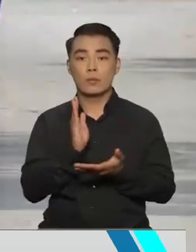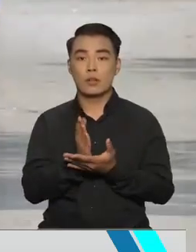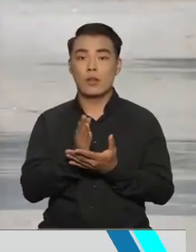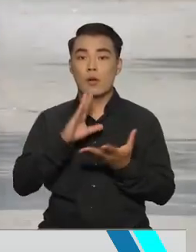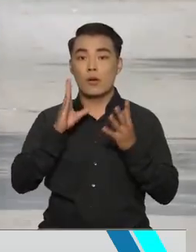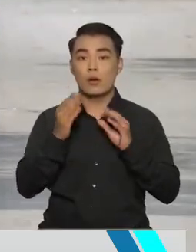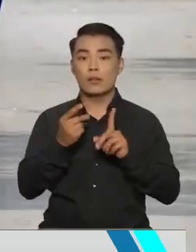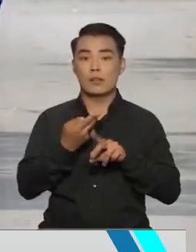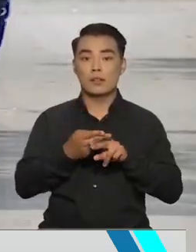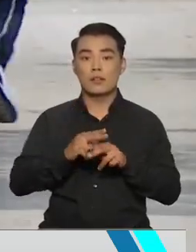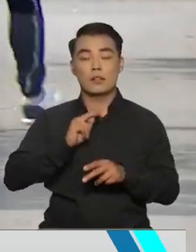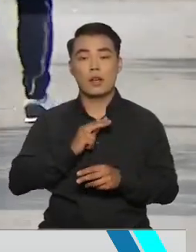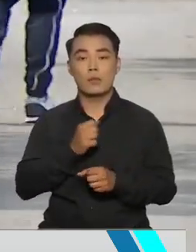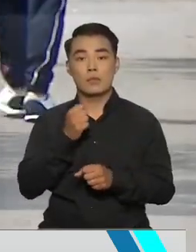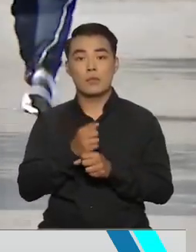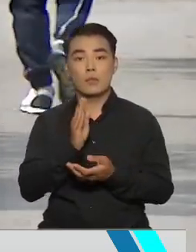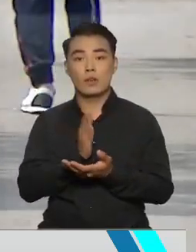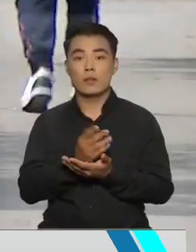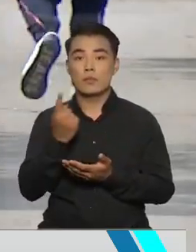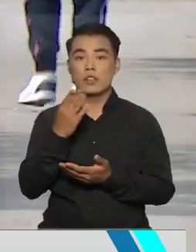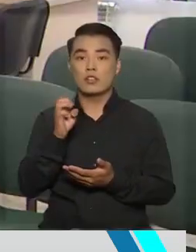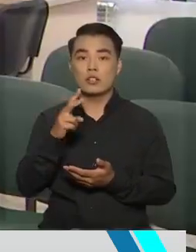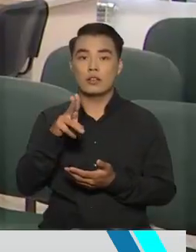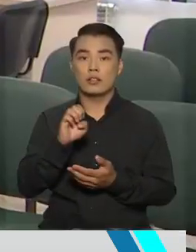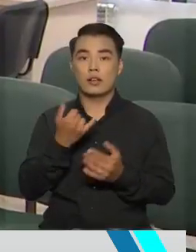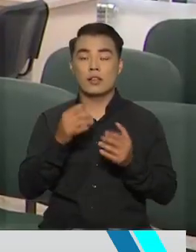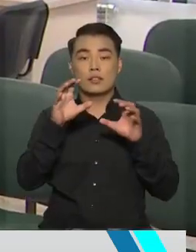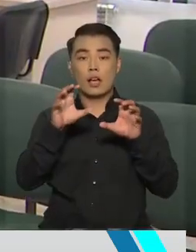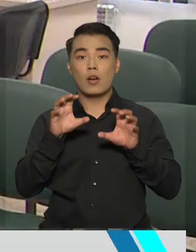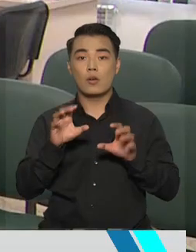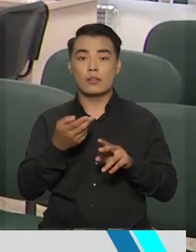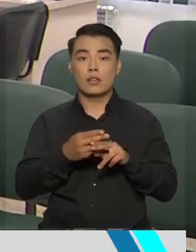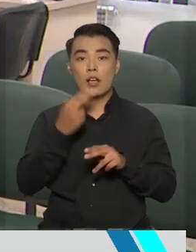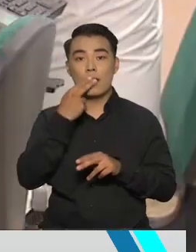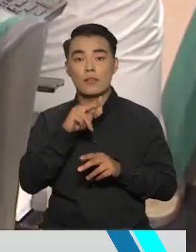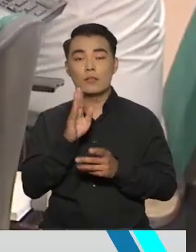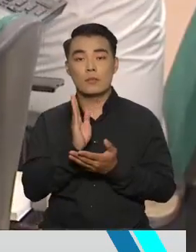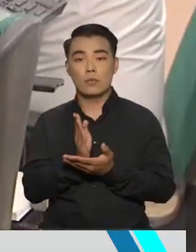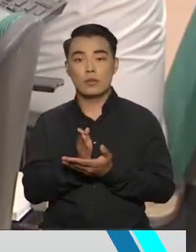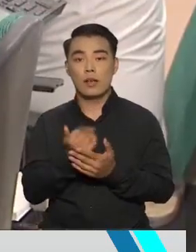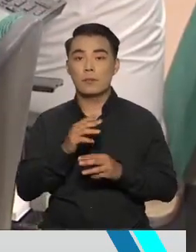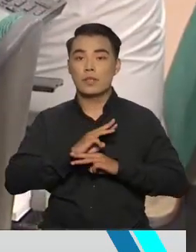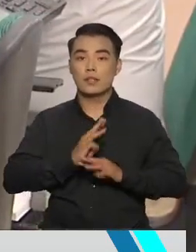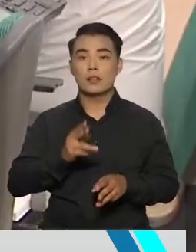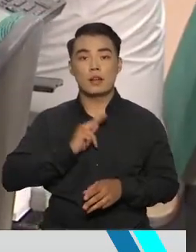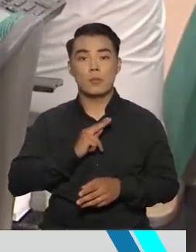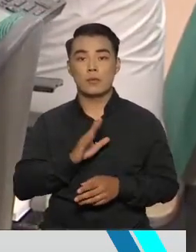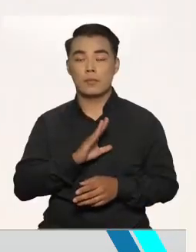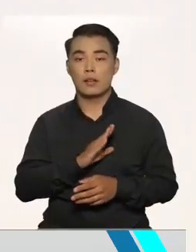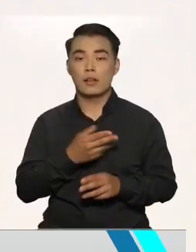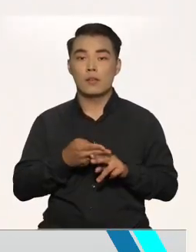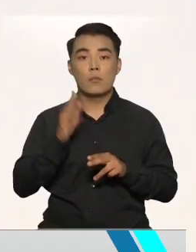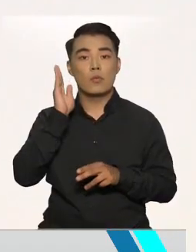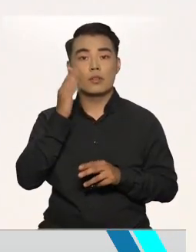де дәрменсіз жағдайға түсірмейді. Бірінші шілдеде енетін әлеуметтік кодекстің ерекше тұсы осы дейді сала министрлігі. Бұдан бөлек